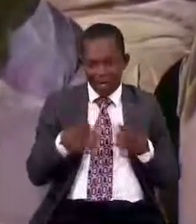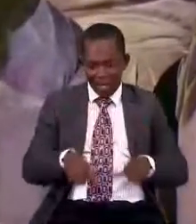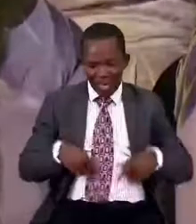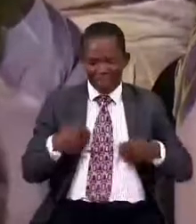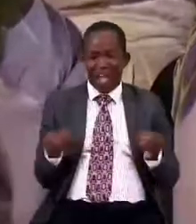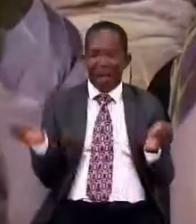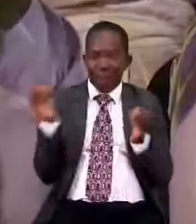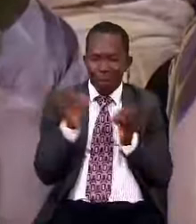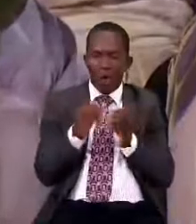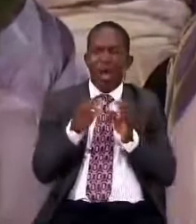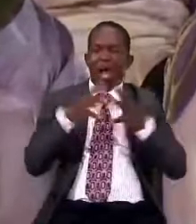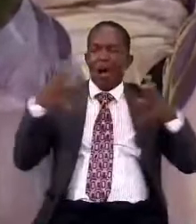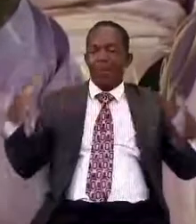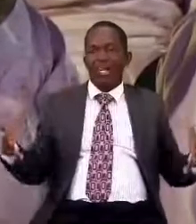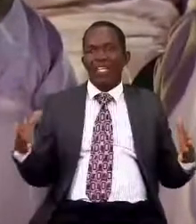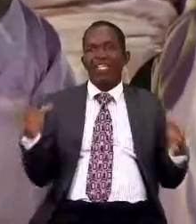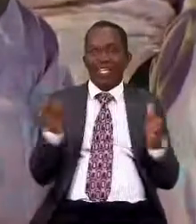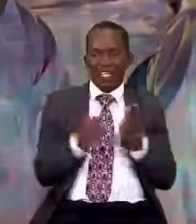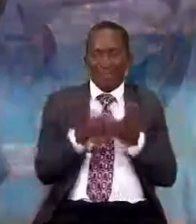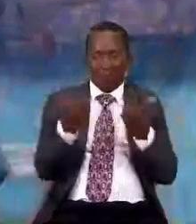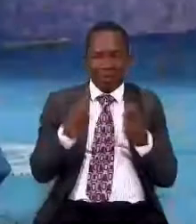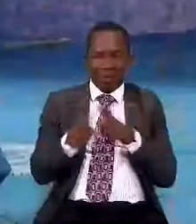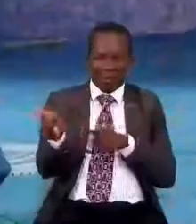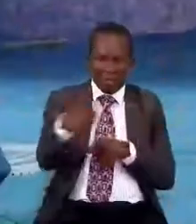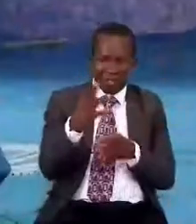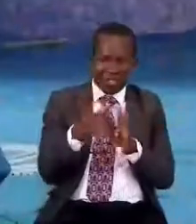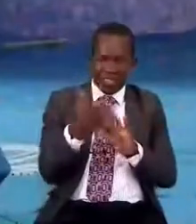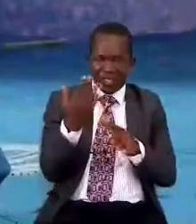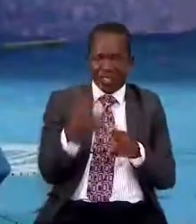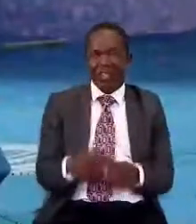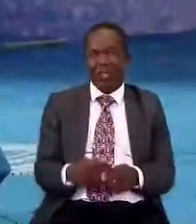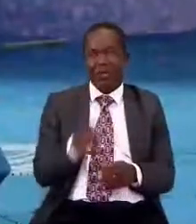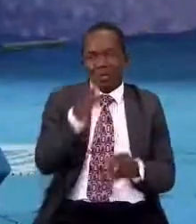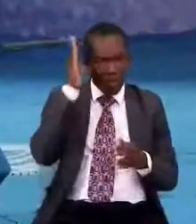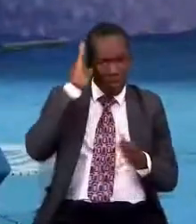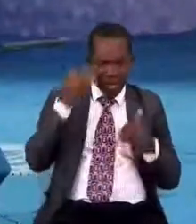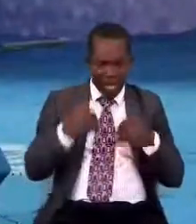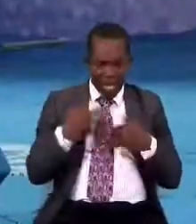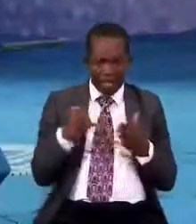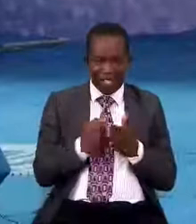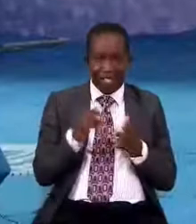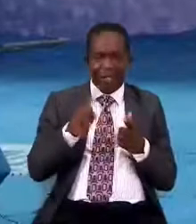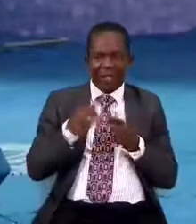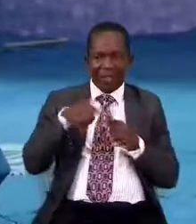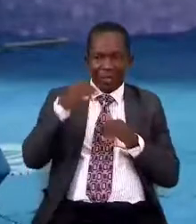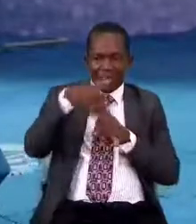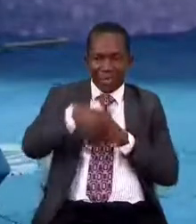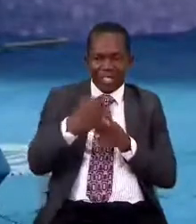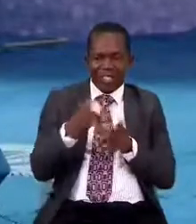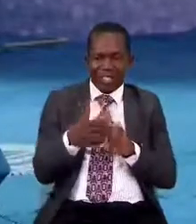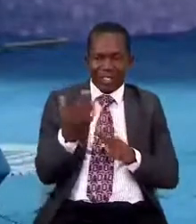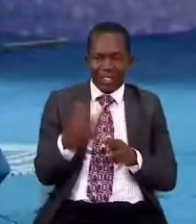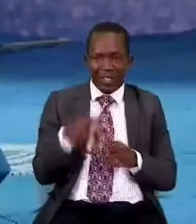jour. Vous l'aurez cela ce jour. Parce qu'elle enfantera un fils et tu lui donneras le nom de